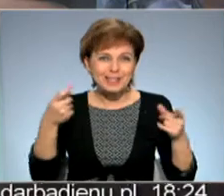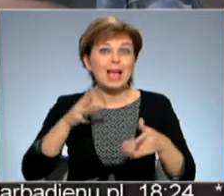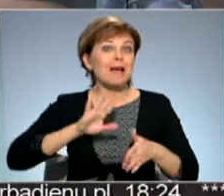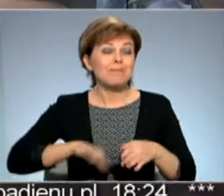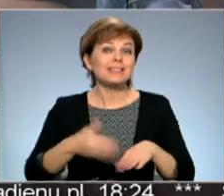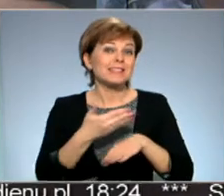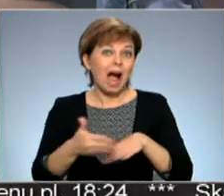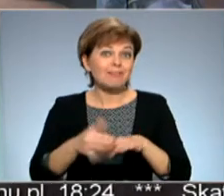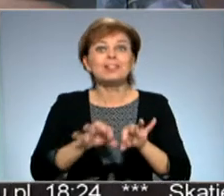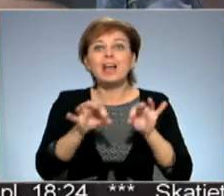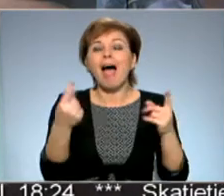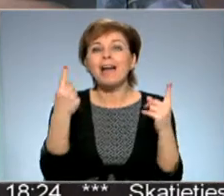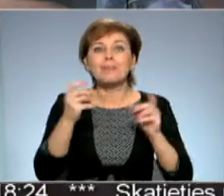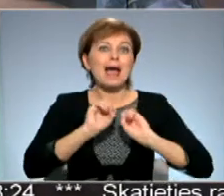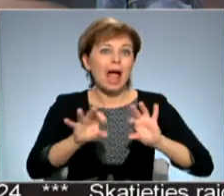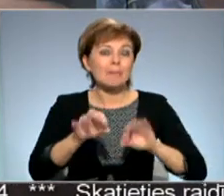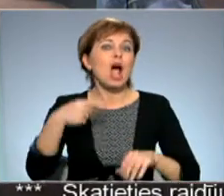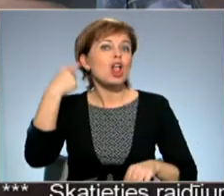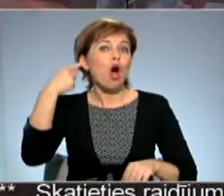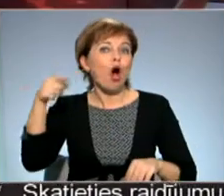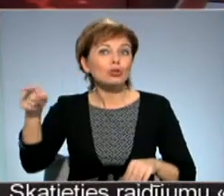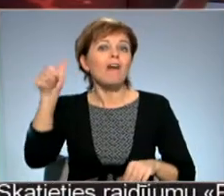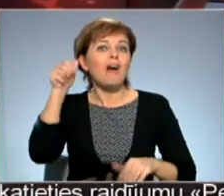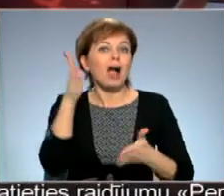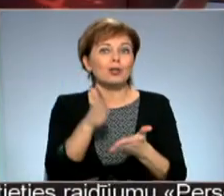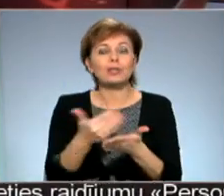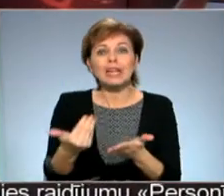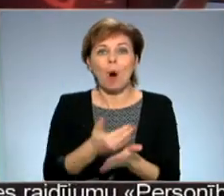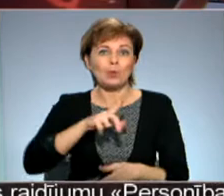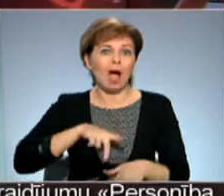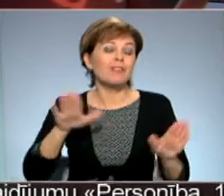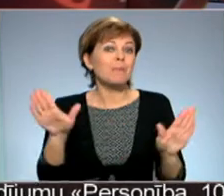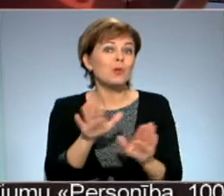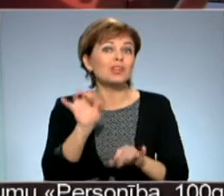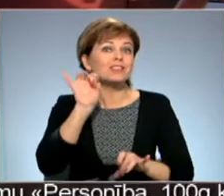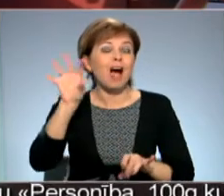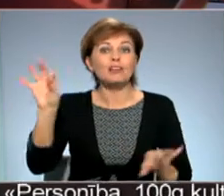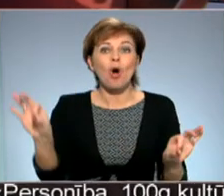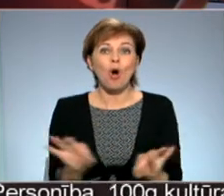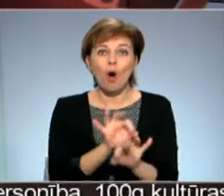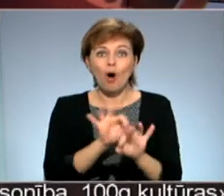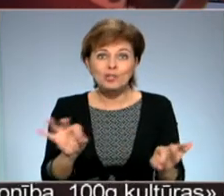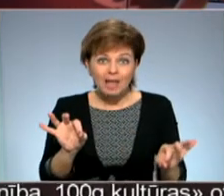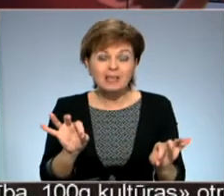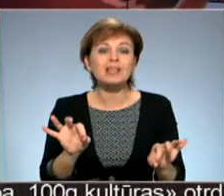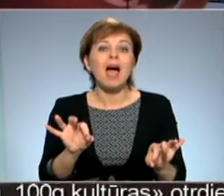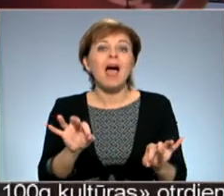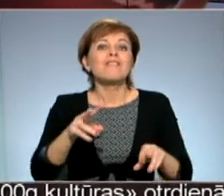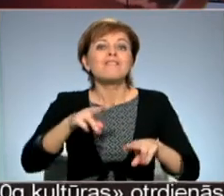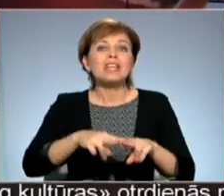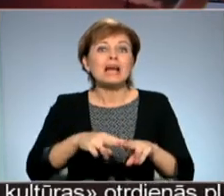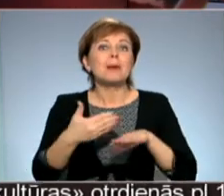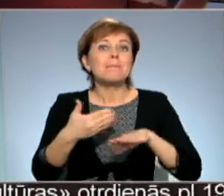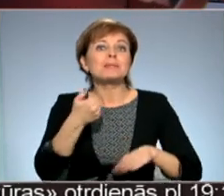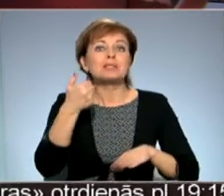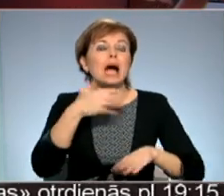bez liekas kavēšanās sākam ar ekskluzīvu reportāžu no Londonas, kur vakar notika jauno Latvijas mūzikas zvaigžņu koncerts. Norises vieta tikai pirms